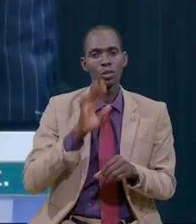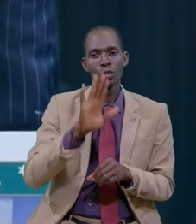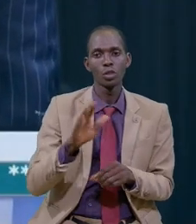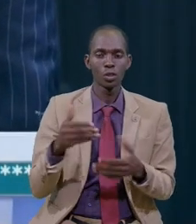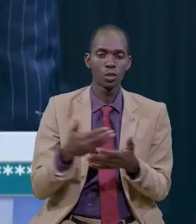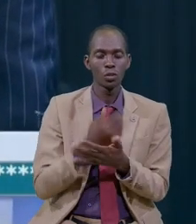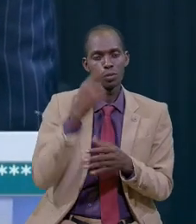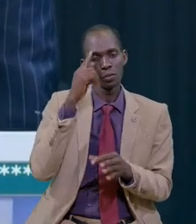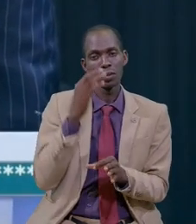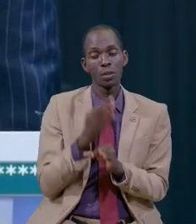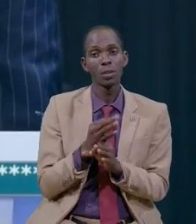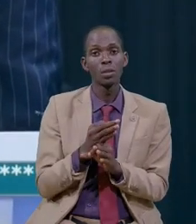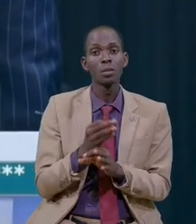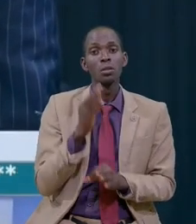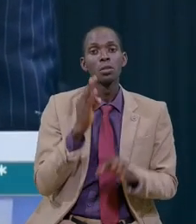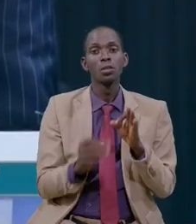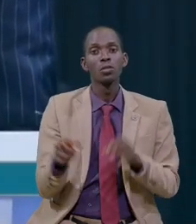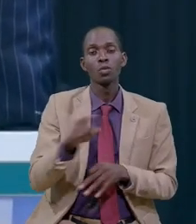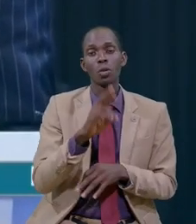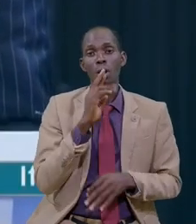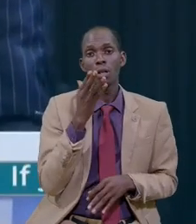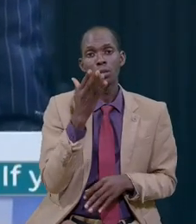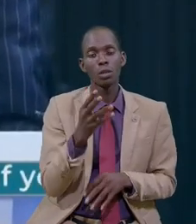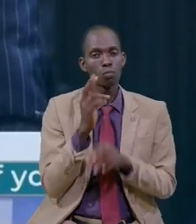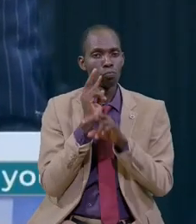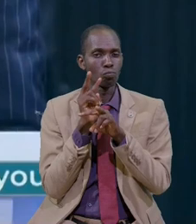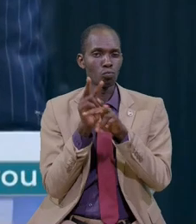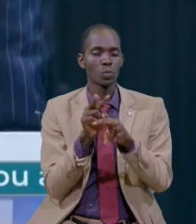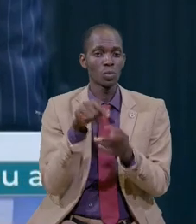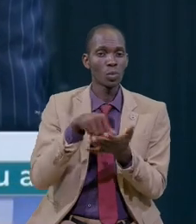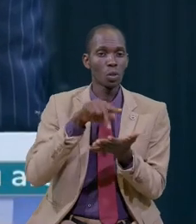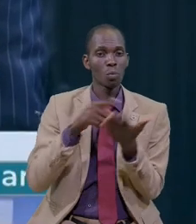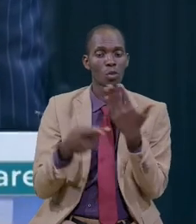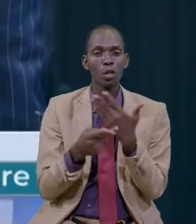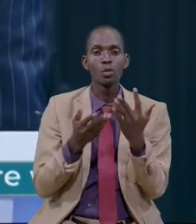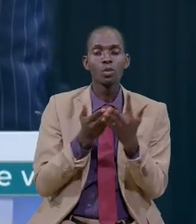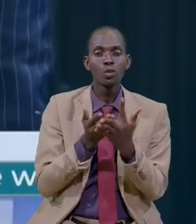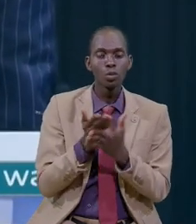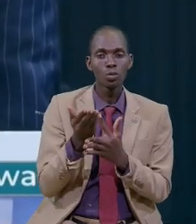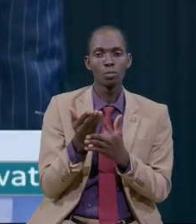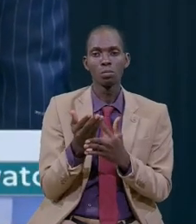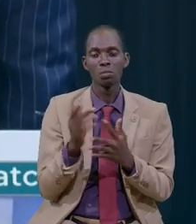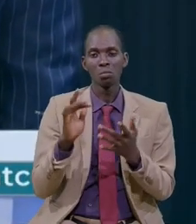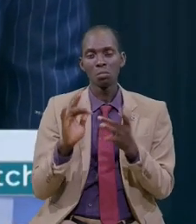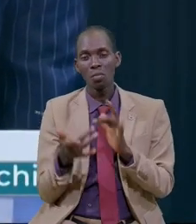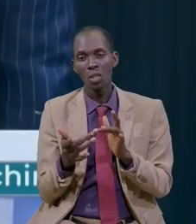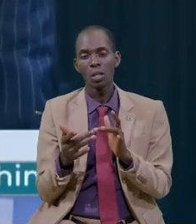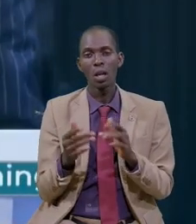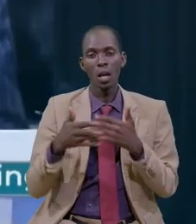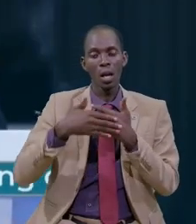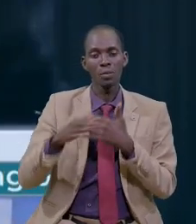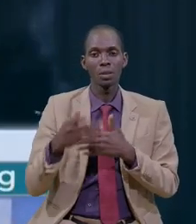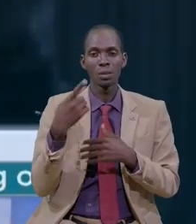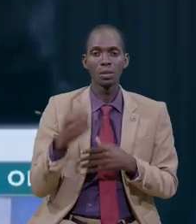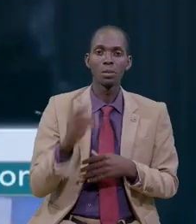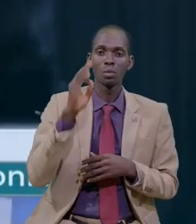are watching online, si vous nous suivez en ligne, gave your life to Christ after the pastor's message this evening, et vous avez donné votre